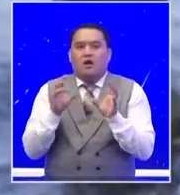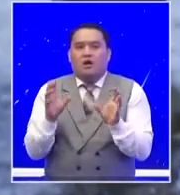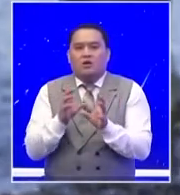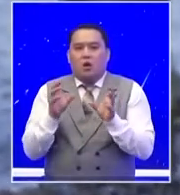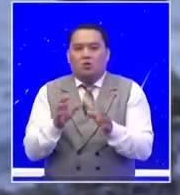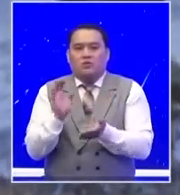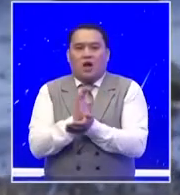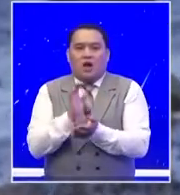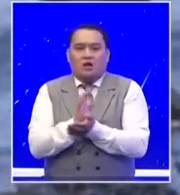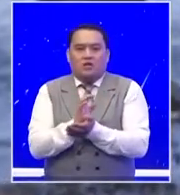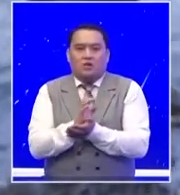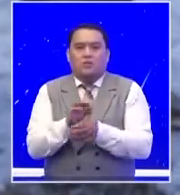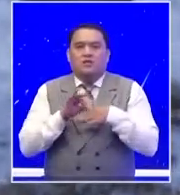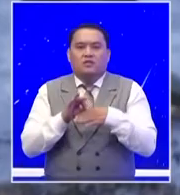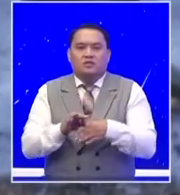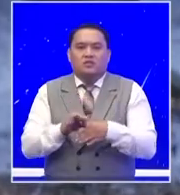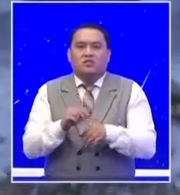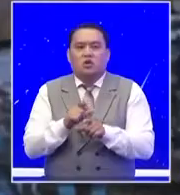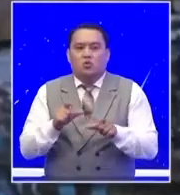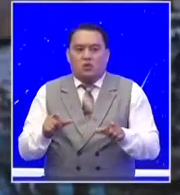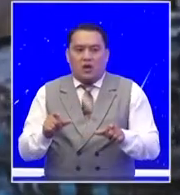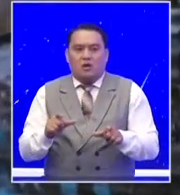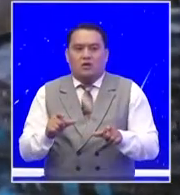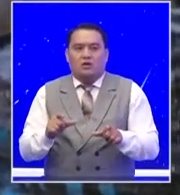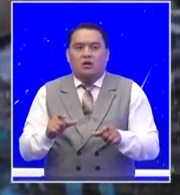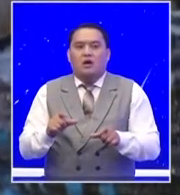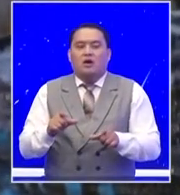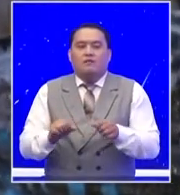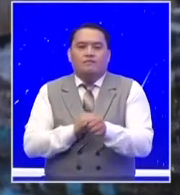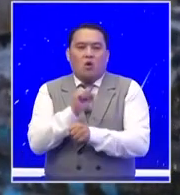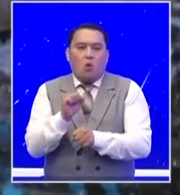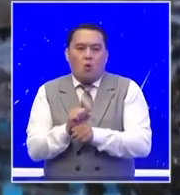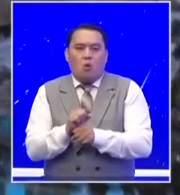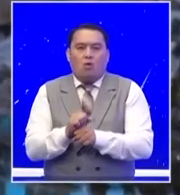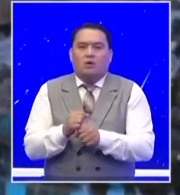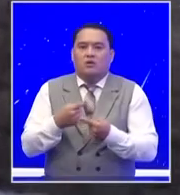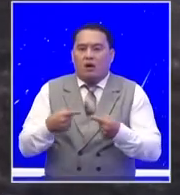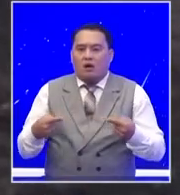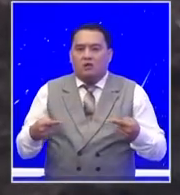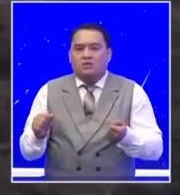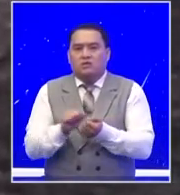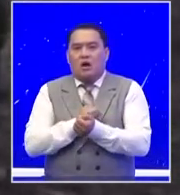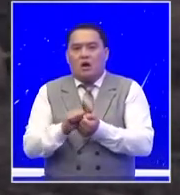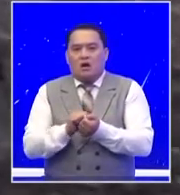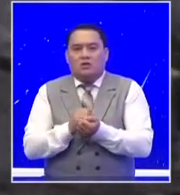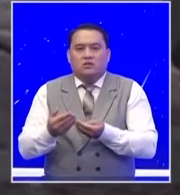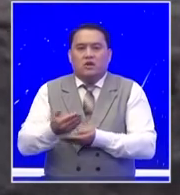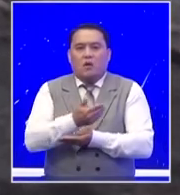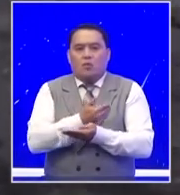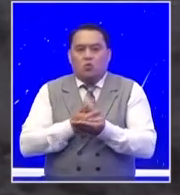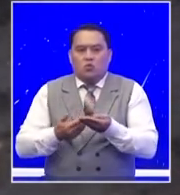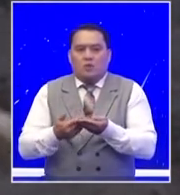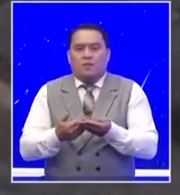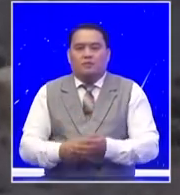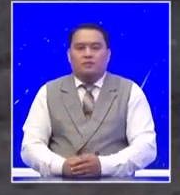Борьбу с загрязнением отчаянно ведут тысячи жителей острова. Сооружают водные барьеры из листьев, соломы, сахарного тростника, собирают